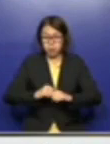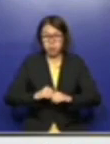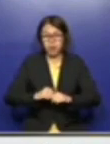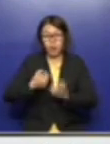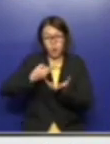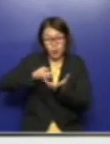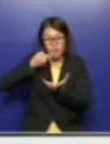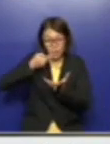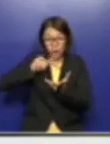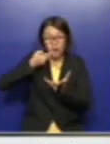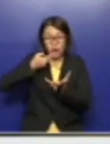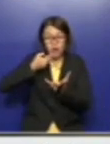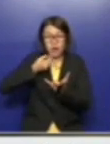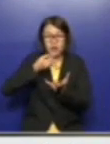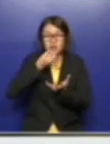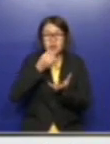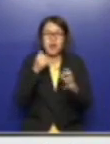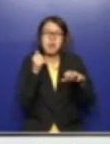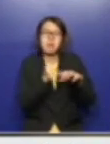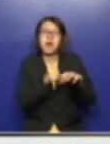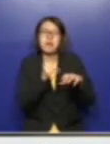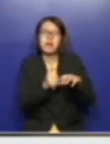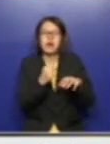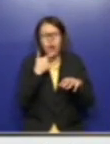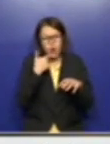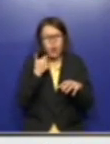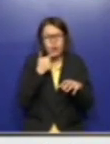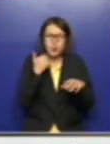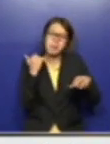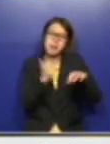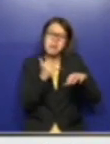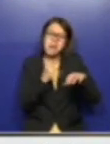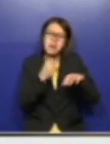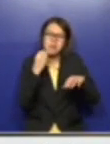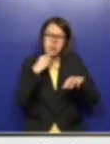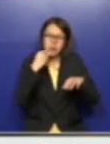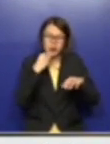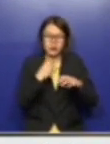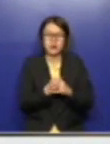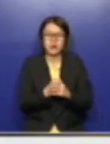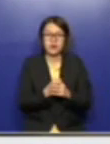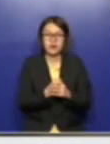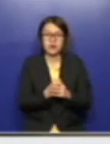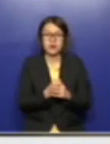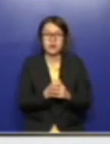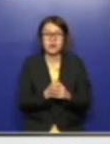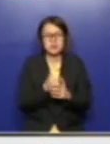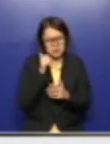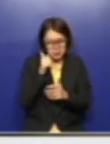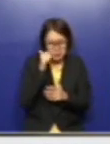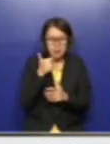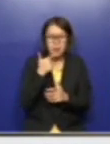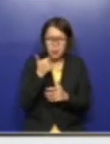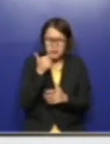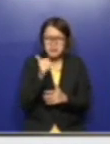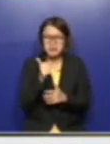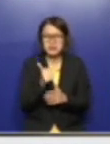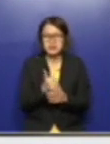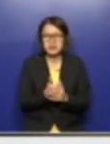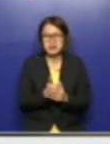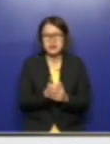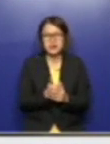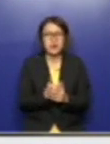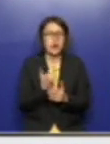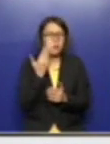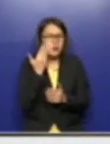ฮับไหมฮะพอเราเข้าบ่อยๆมันก็เป็นลูกค้าประจำมันอร่อยอ่ะแน่นอนครับเขาก็ต้องบอกว่าเป็นดีแล้วท่านก็ที่เอามาอวด